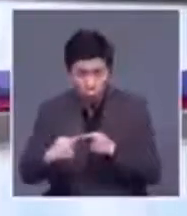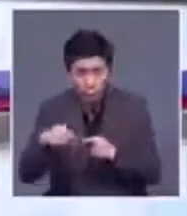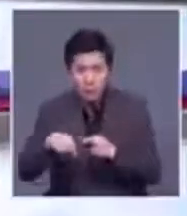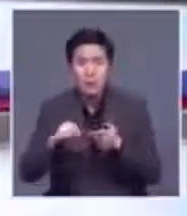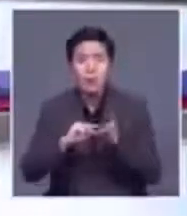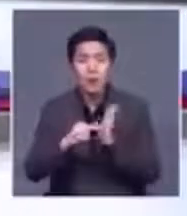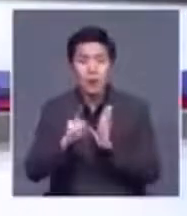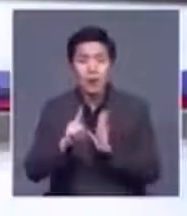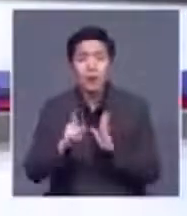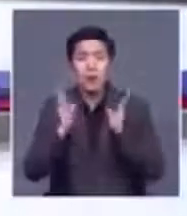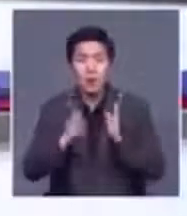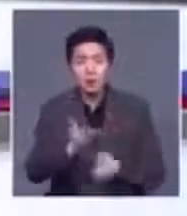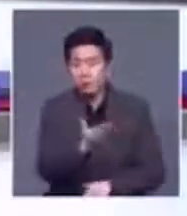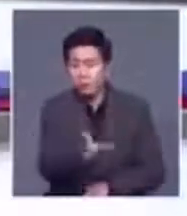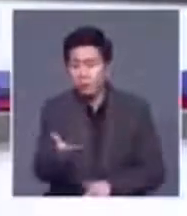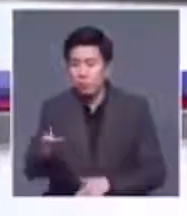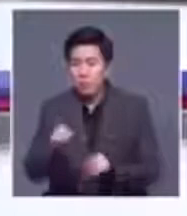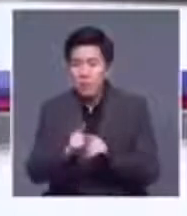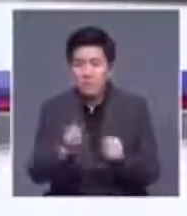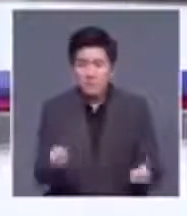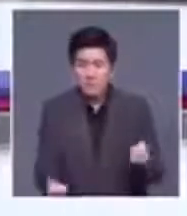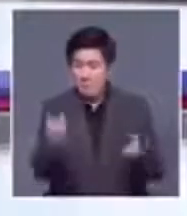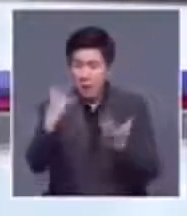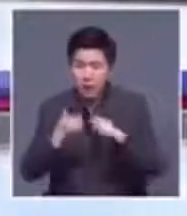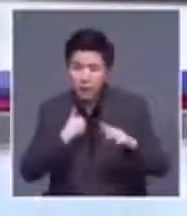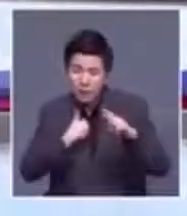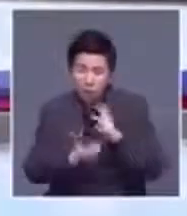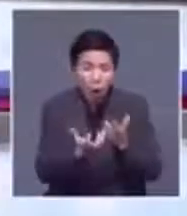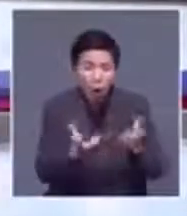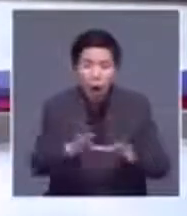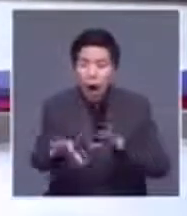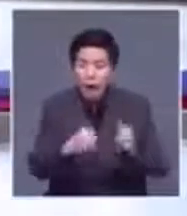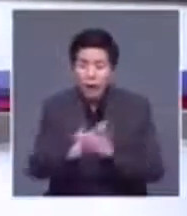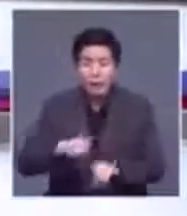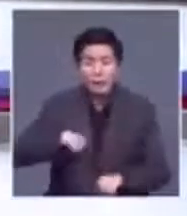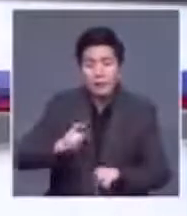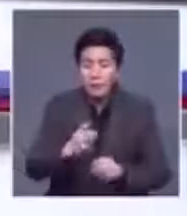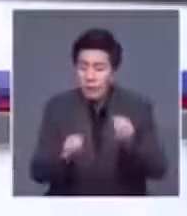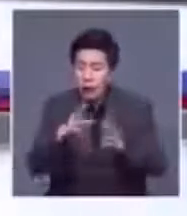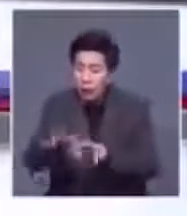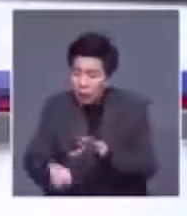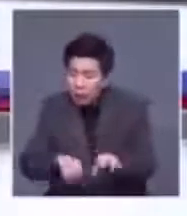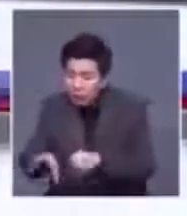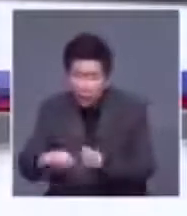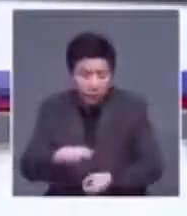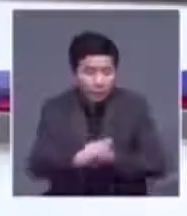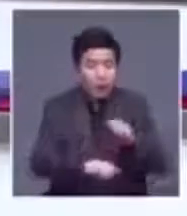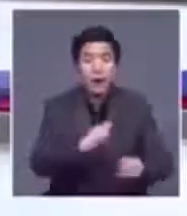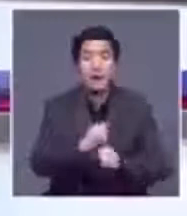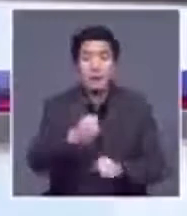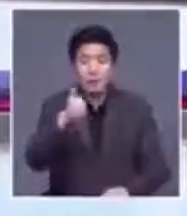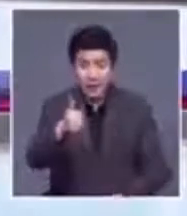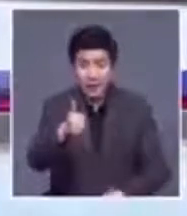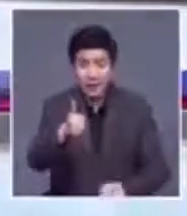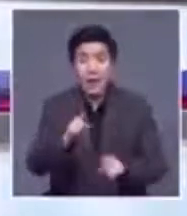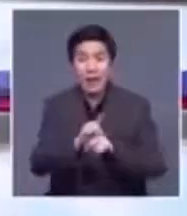ารถเขาเรียกว่าซูเปอร์มาร์เก็ตของหมู่บ้านสามารถไปเอาของมาโดยไม่ต้องลงทุนแต่สามารถเอาไปขายได้นี่การจะทำอย่างนั้น